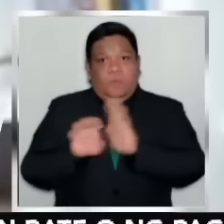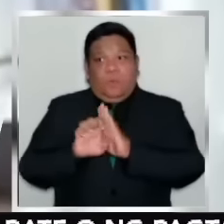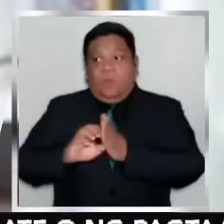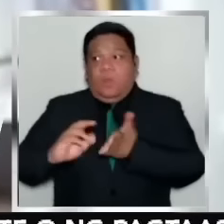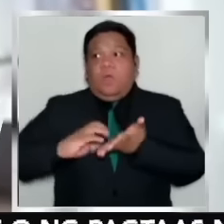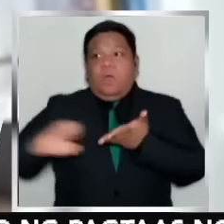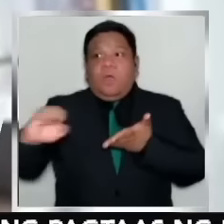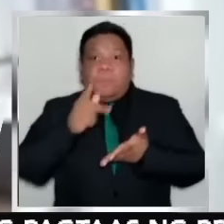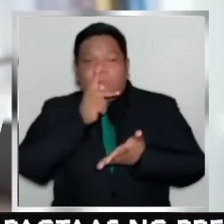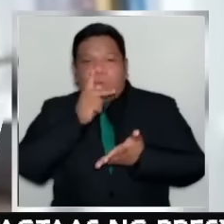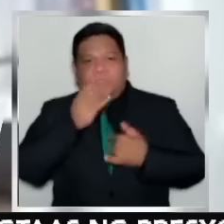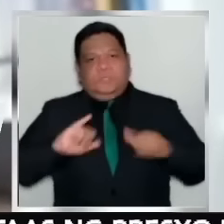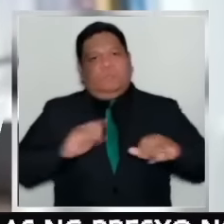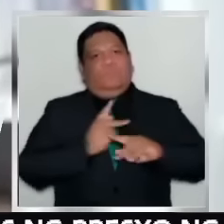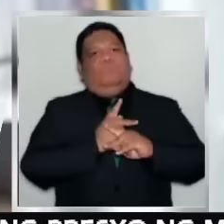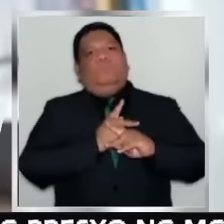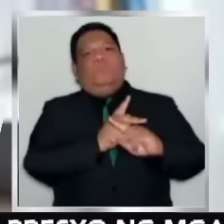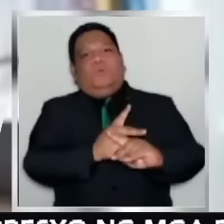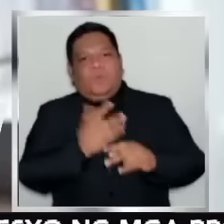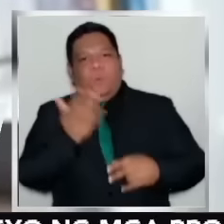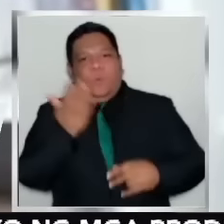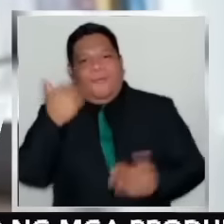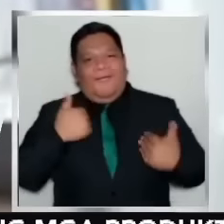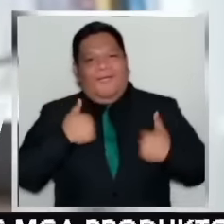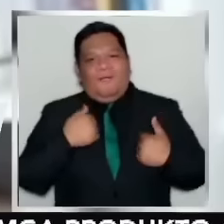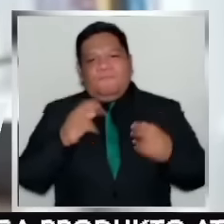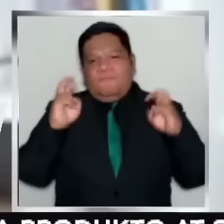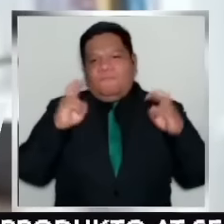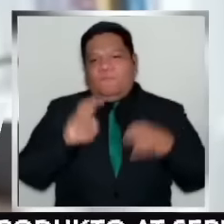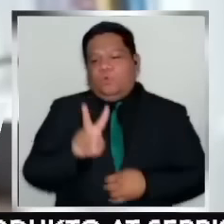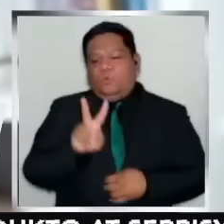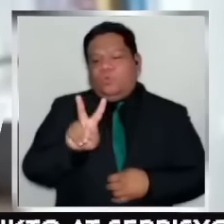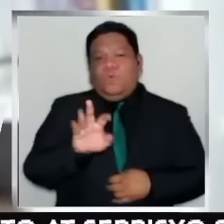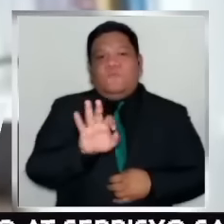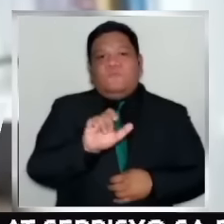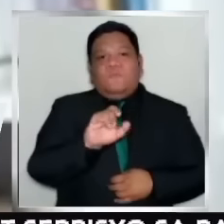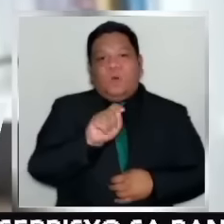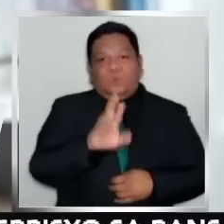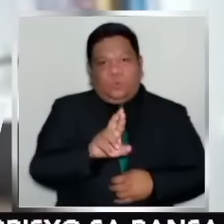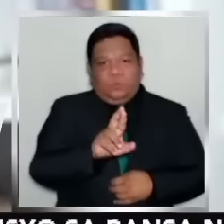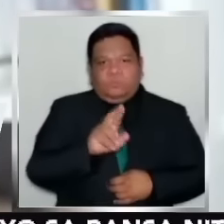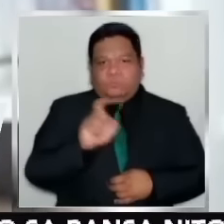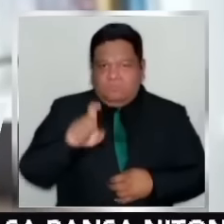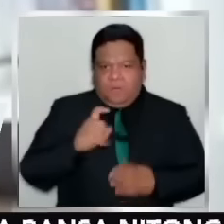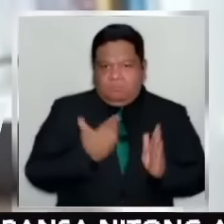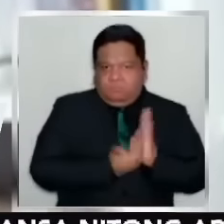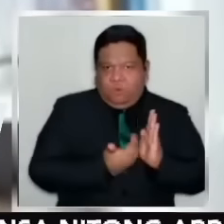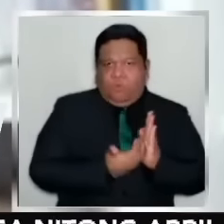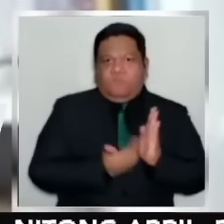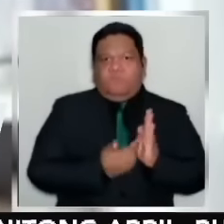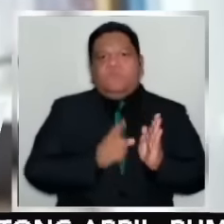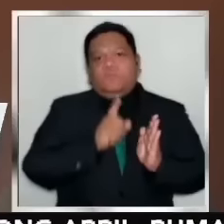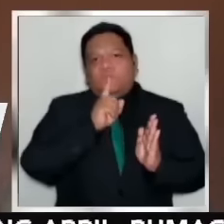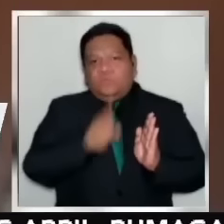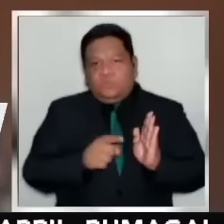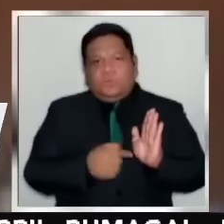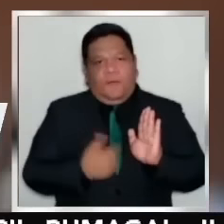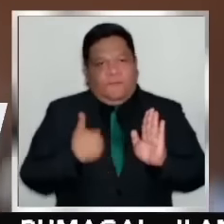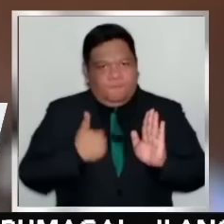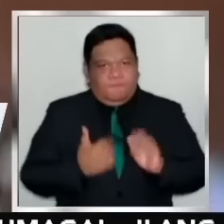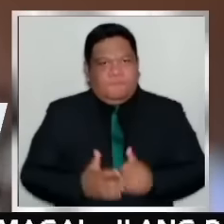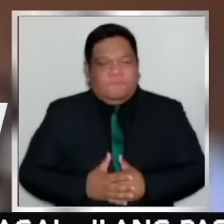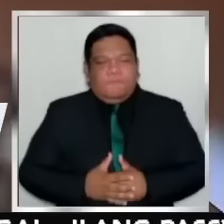protektado pa rin yung account mo dahil hindi alam ng scammer o ng hacker na meron two-factor authentication na ginagamit. At